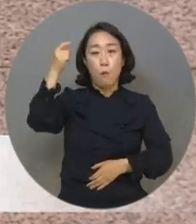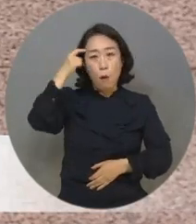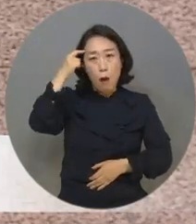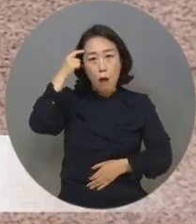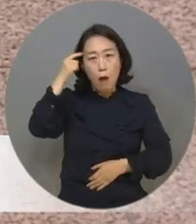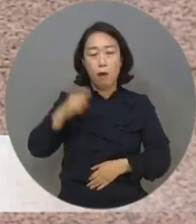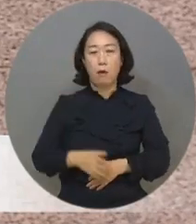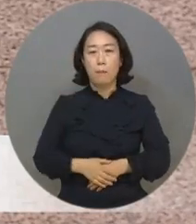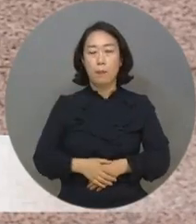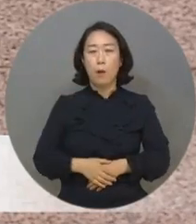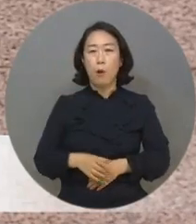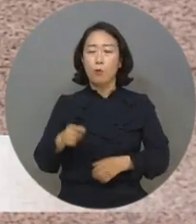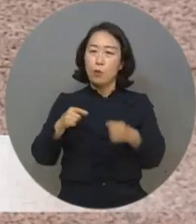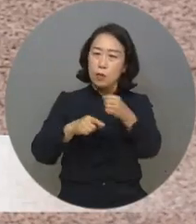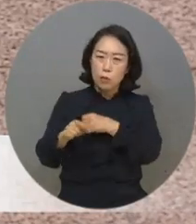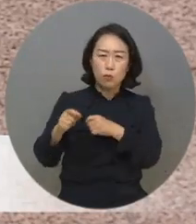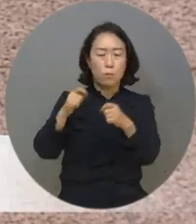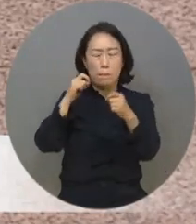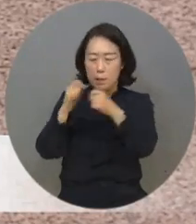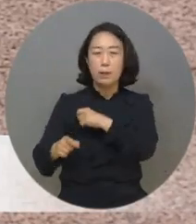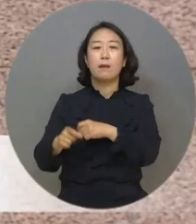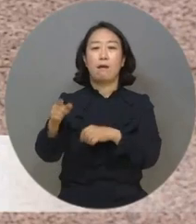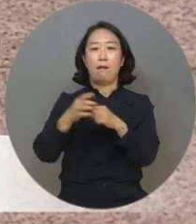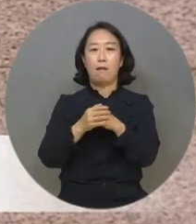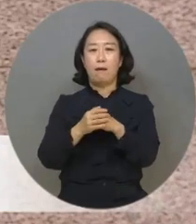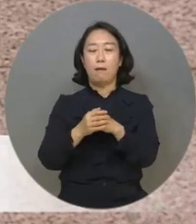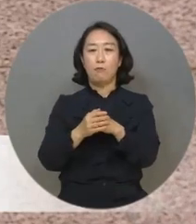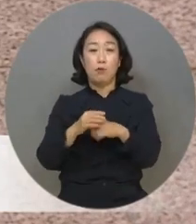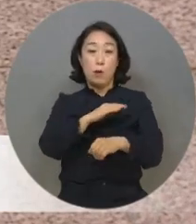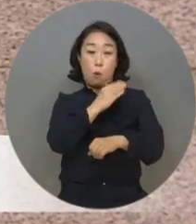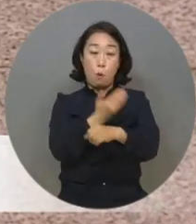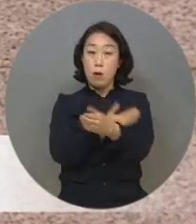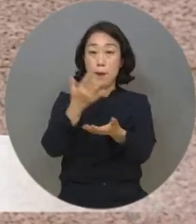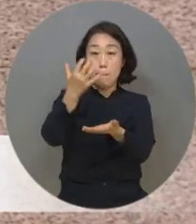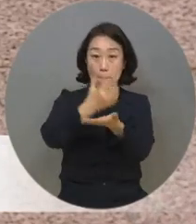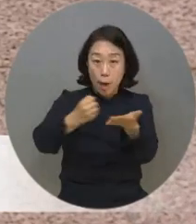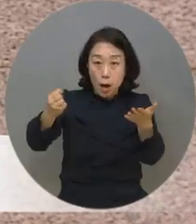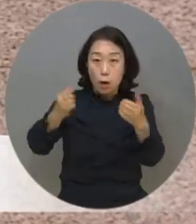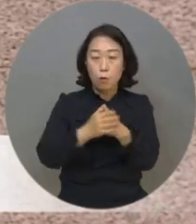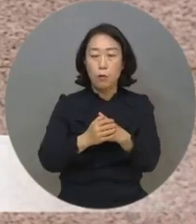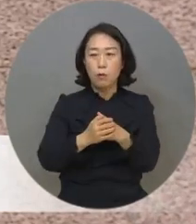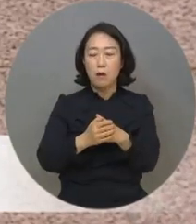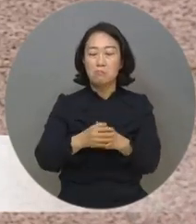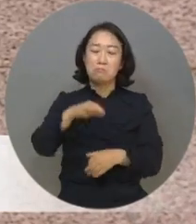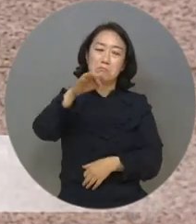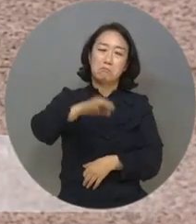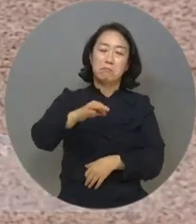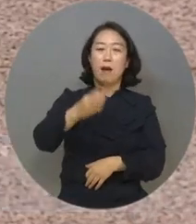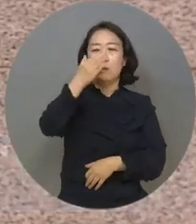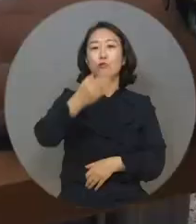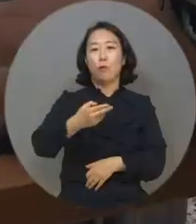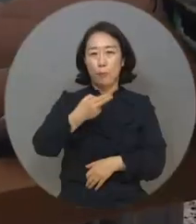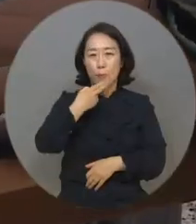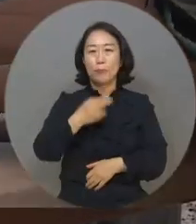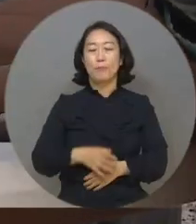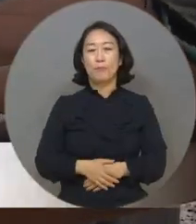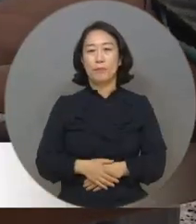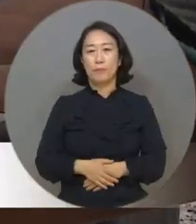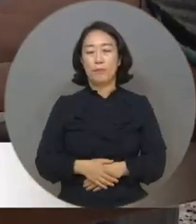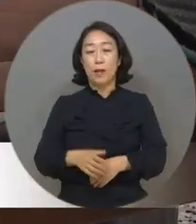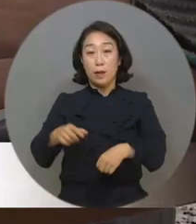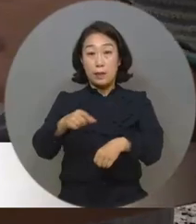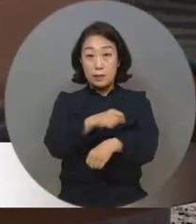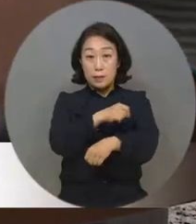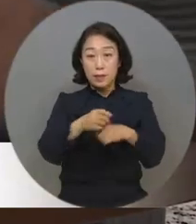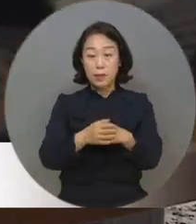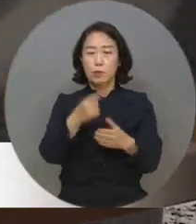어떠한 이유와 핑계로도 발달장애인의 권리를 빼앗거나 외면할 수는 없습니다. 특히